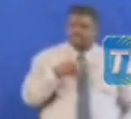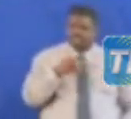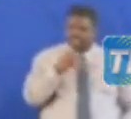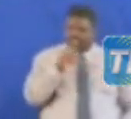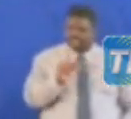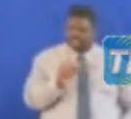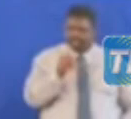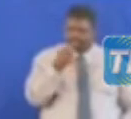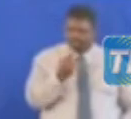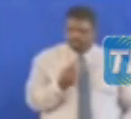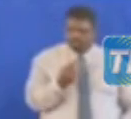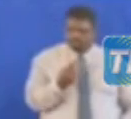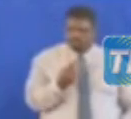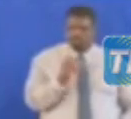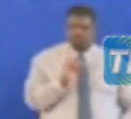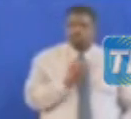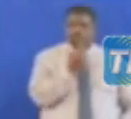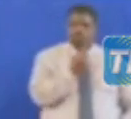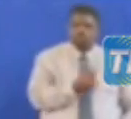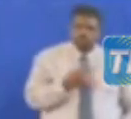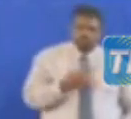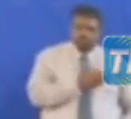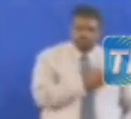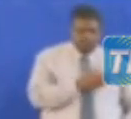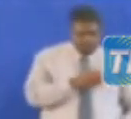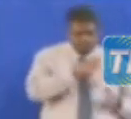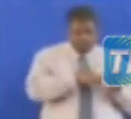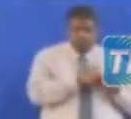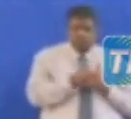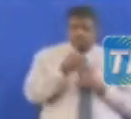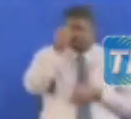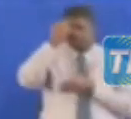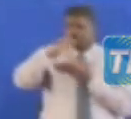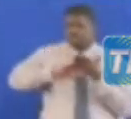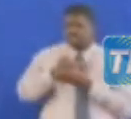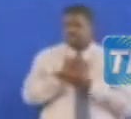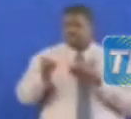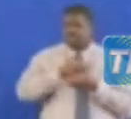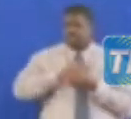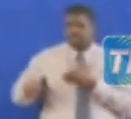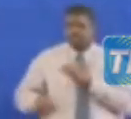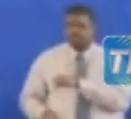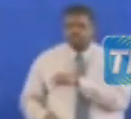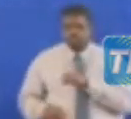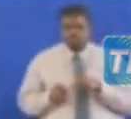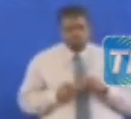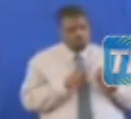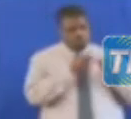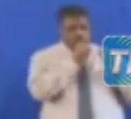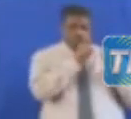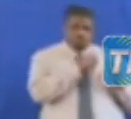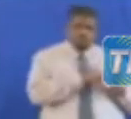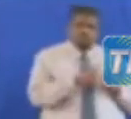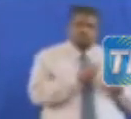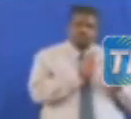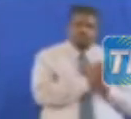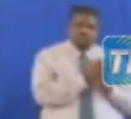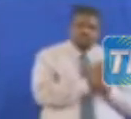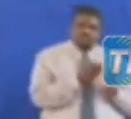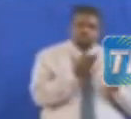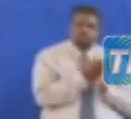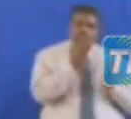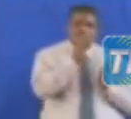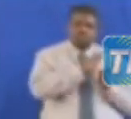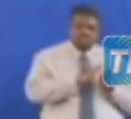bilioni 1. Programu ya elimu msingi bila malipo, ununuzi wa vitabu shule ya msingi na sekondari shilingi